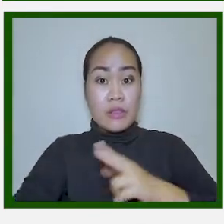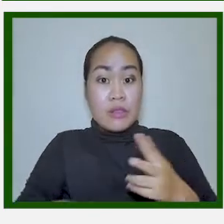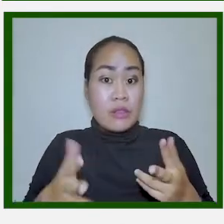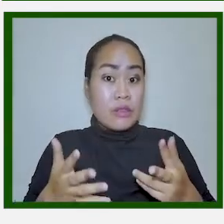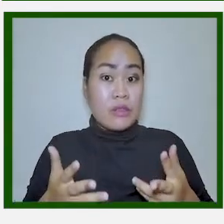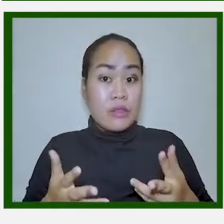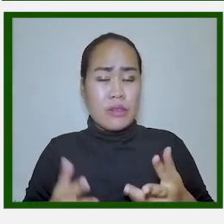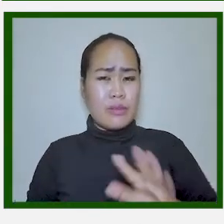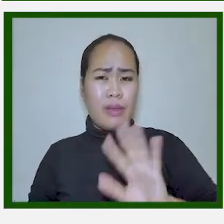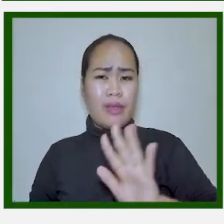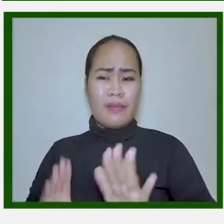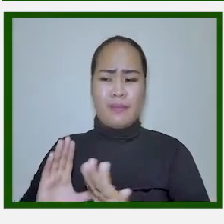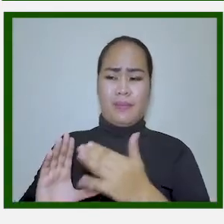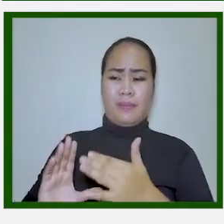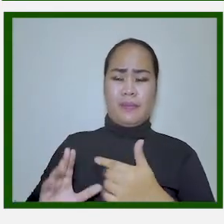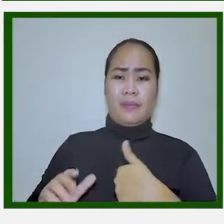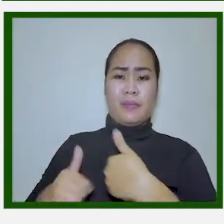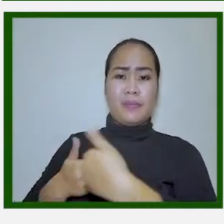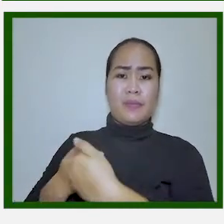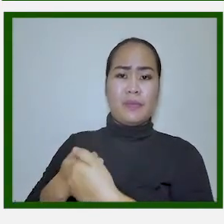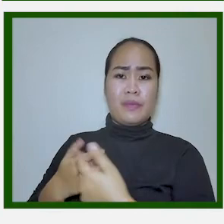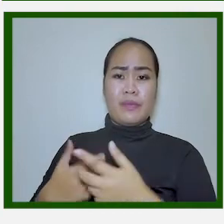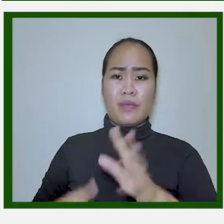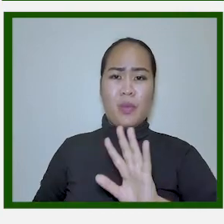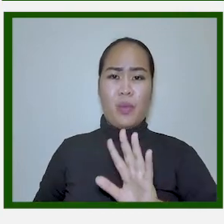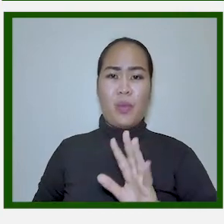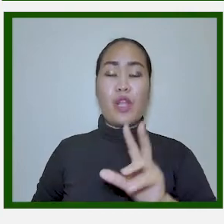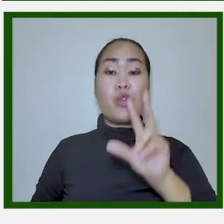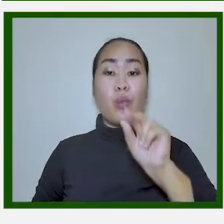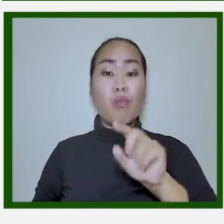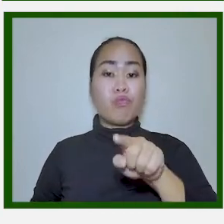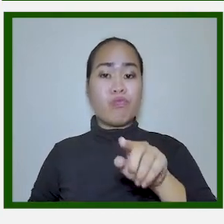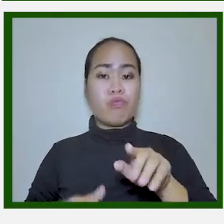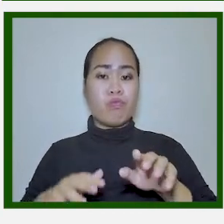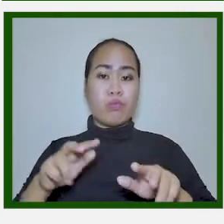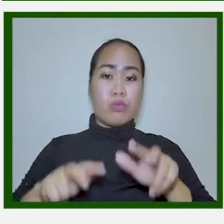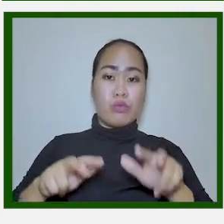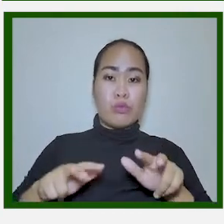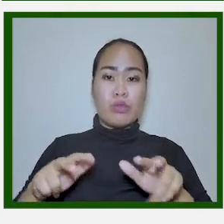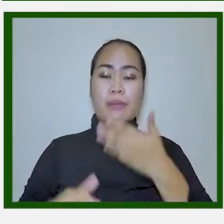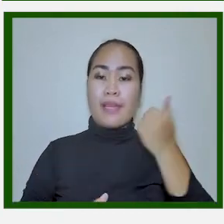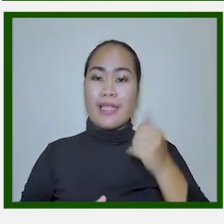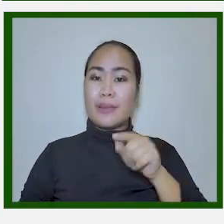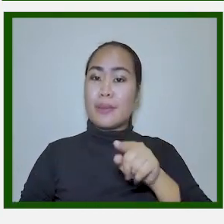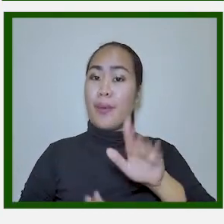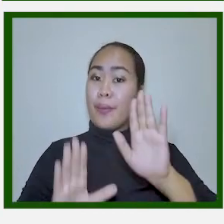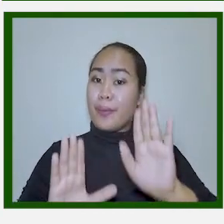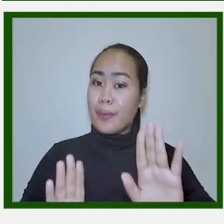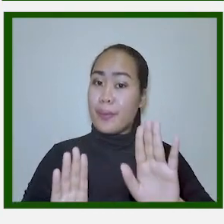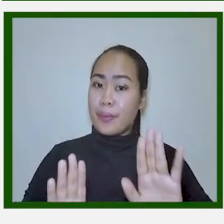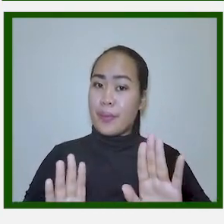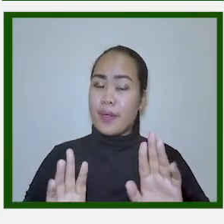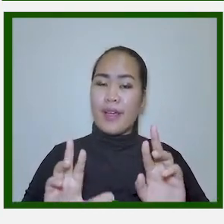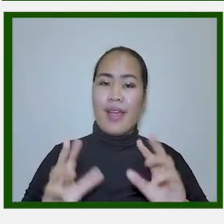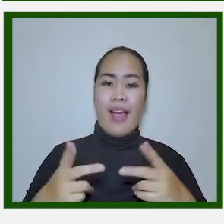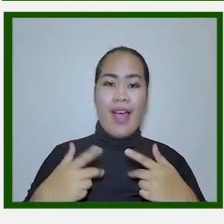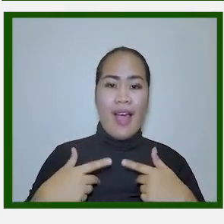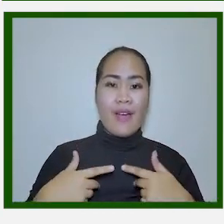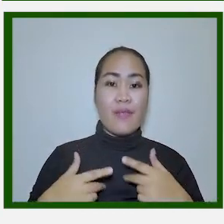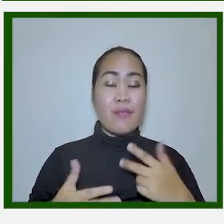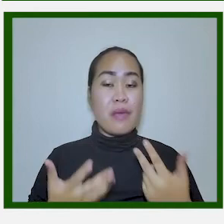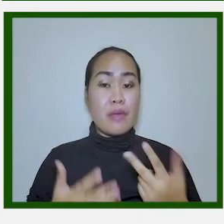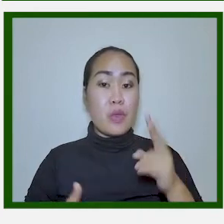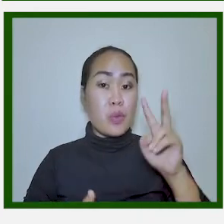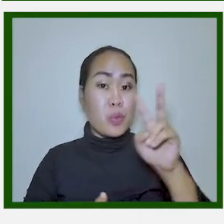don't panic, no? Relax, no? Ang ano namin diyan, about 2 weeks, no? Kaya nga December 1 pa lang sinisimulan na